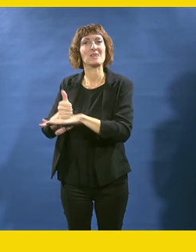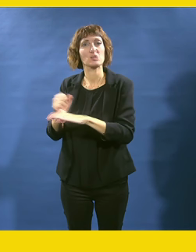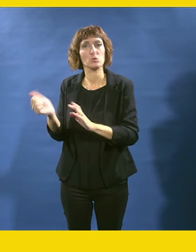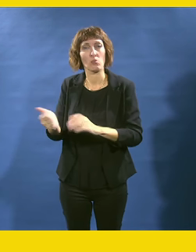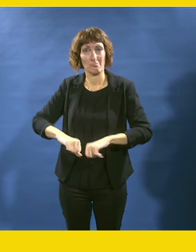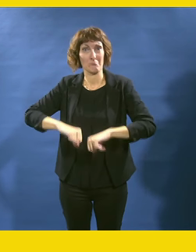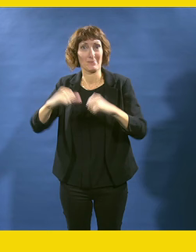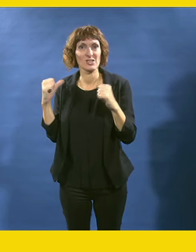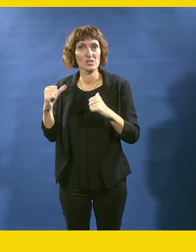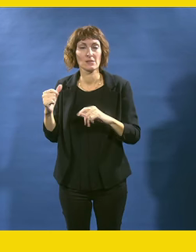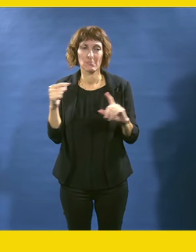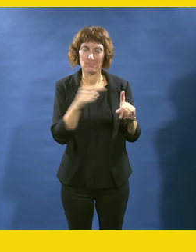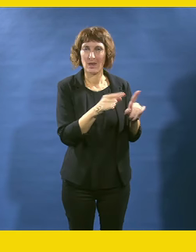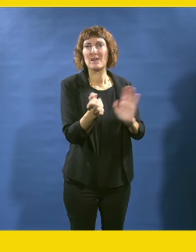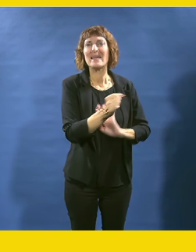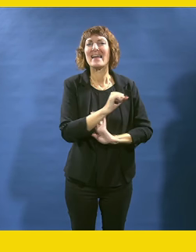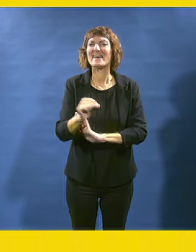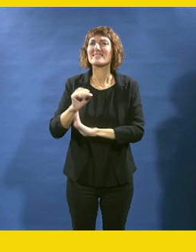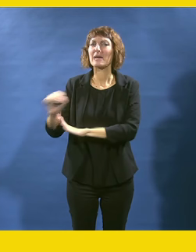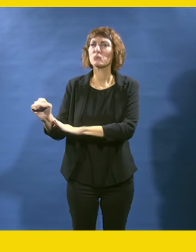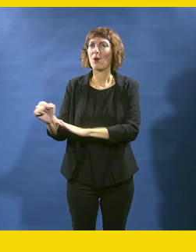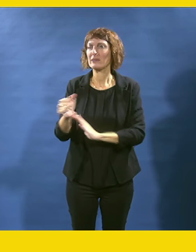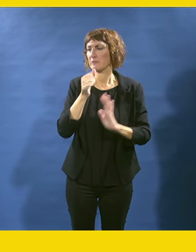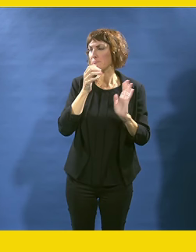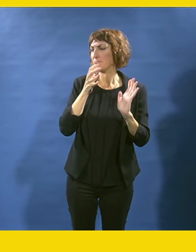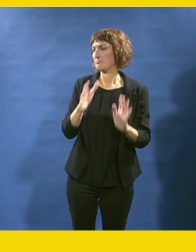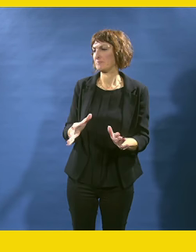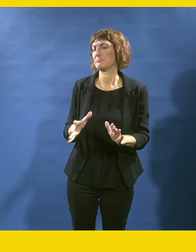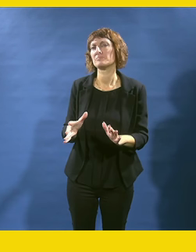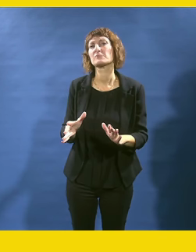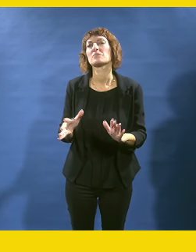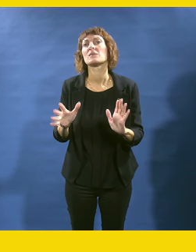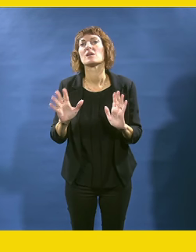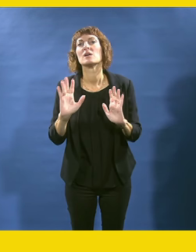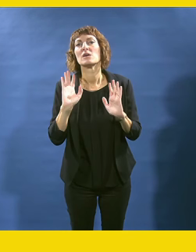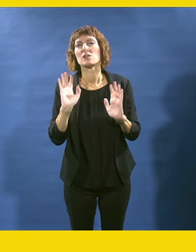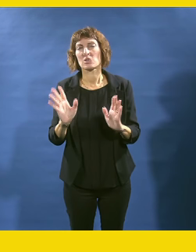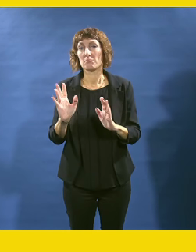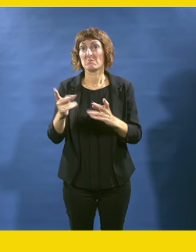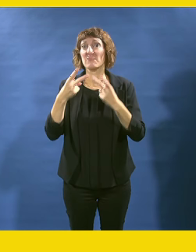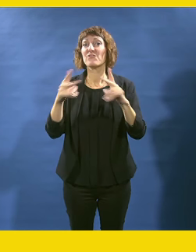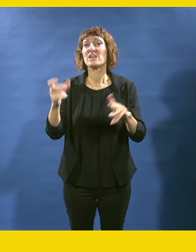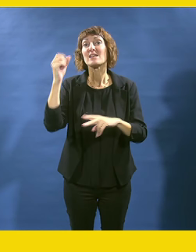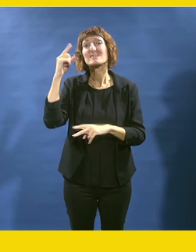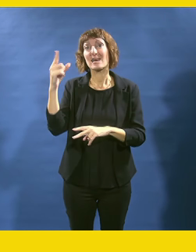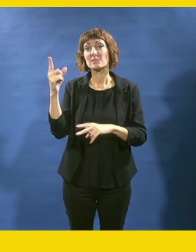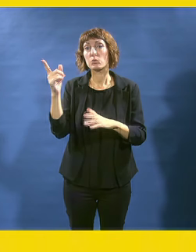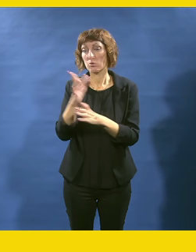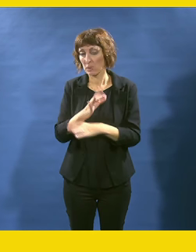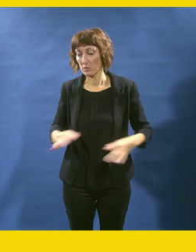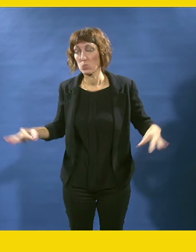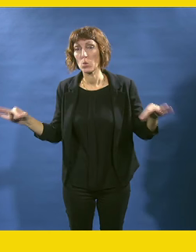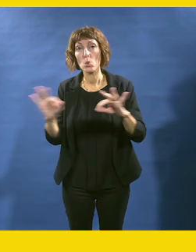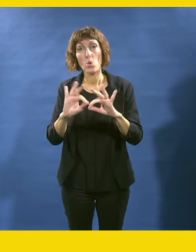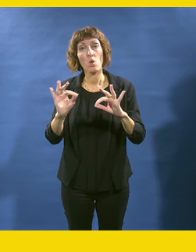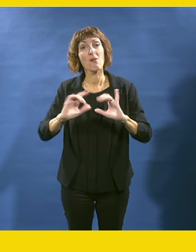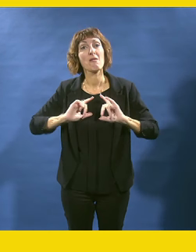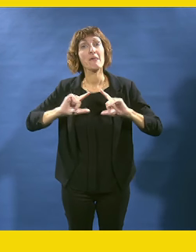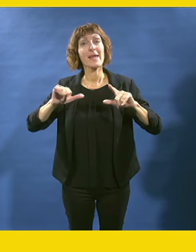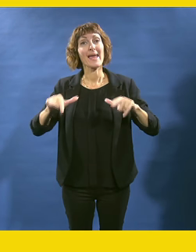droite déteste que la ville de Strasbourg veuille dégenrer les cours d'école. à savoir agir sur le fait